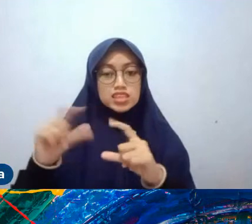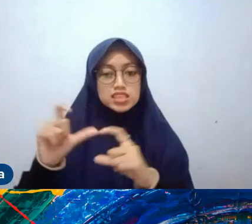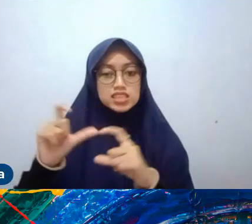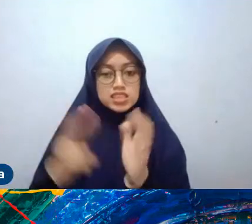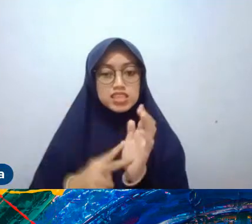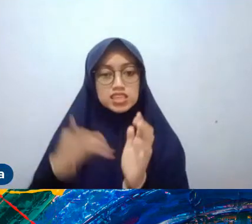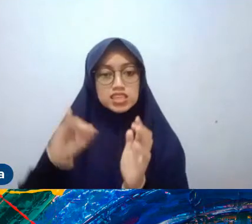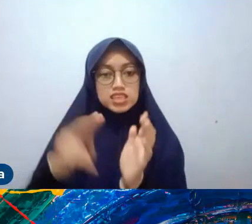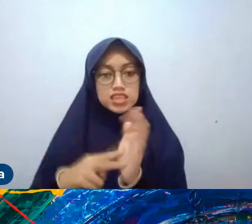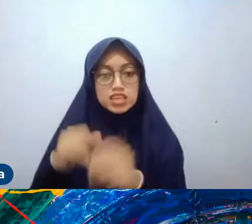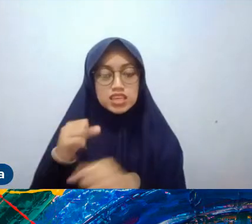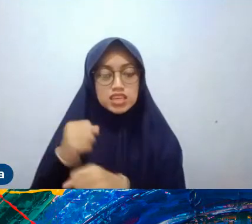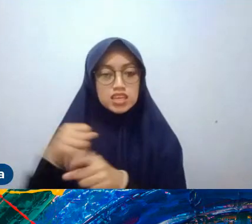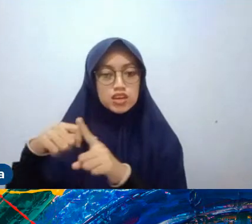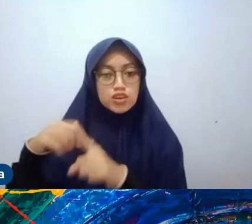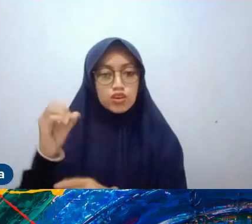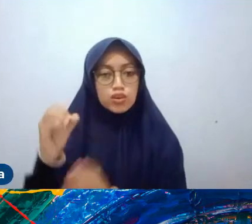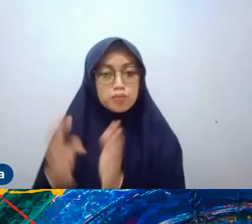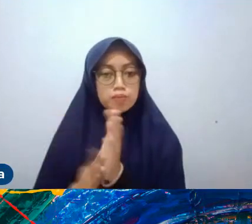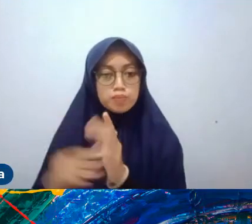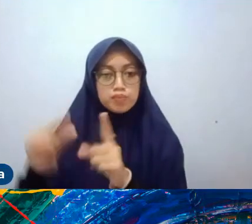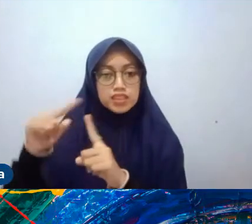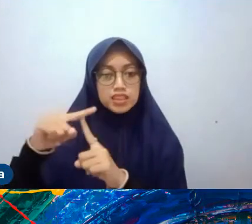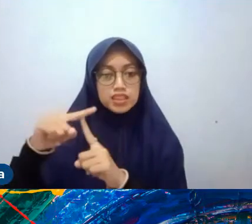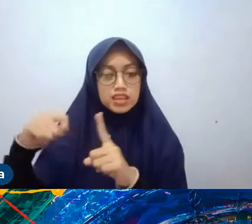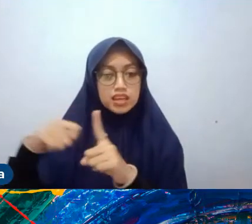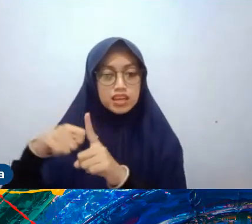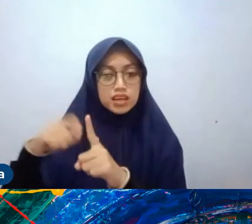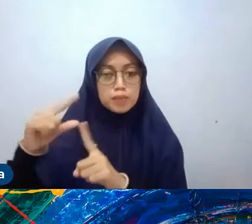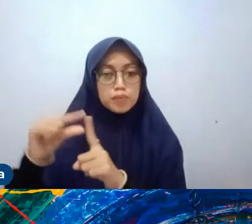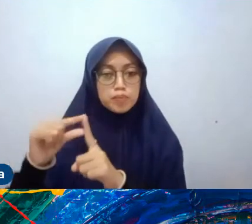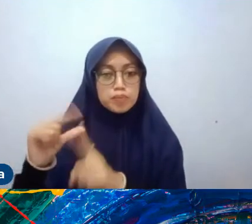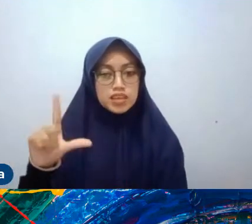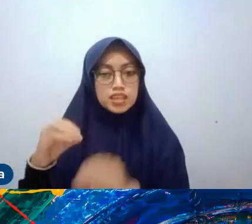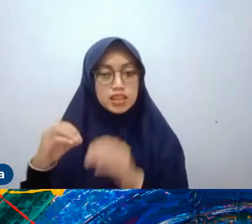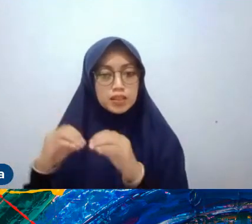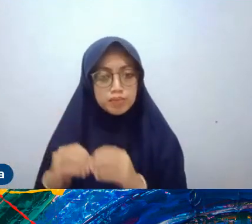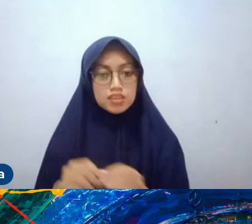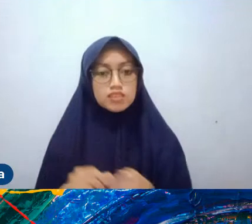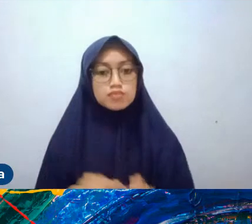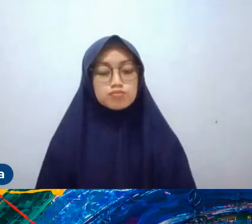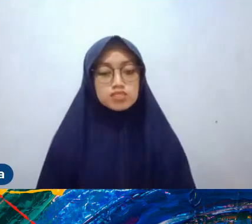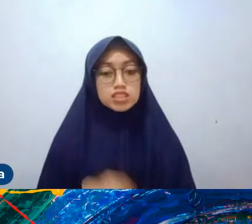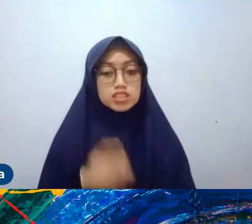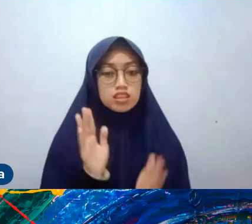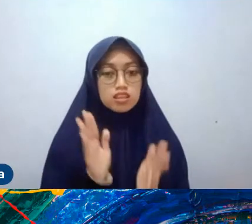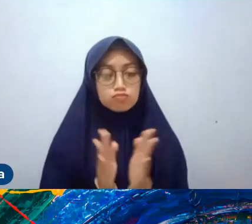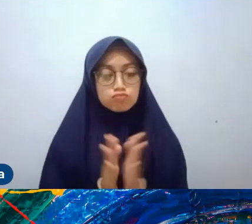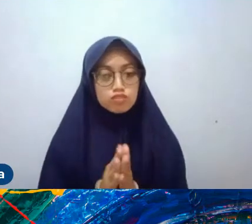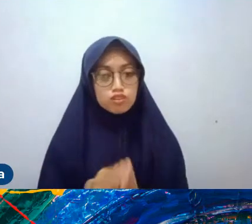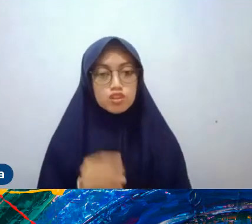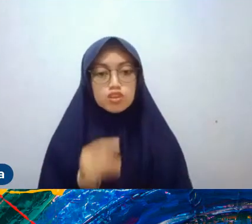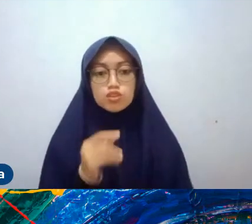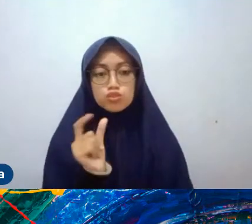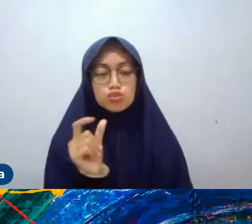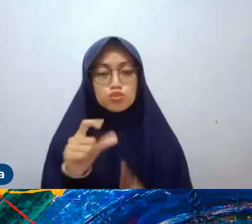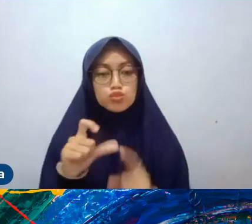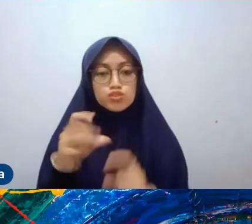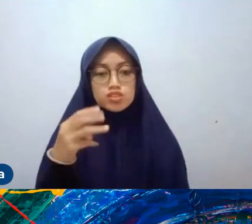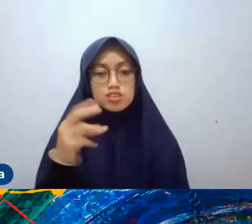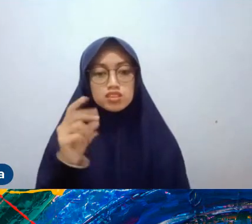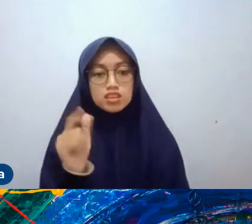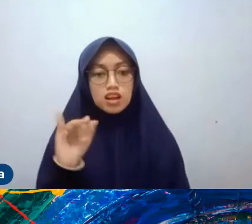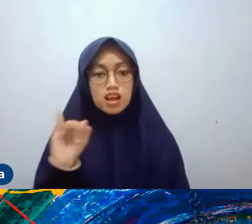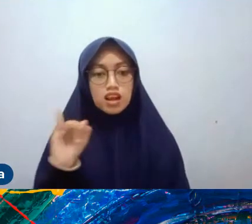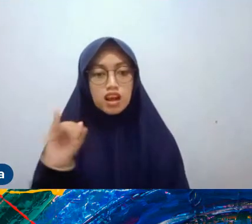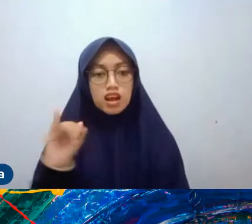dan passcode-nya. Bila belum punya, daftar dulu ya. User ID dan passcode pendaftar baru akan dikirim ke nomor WA